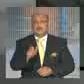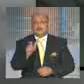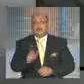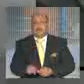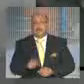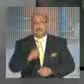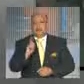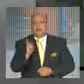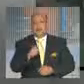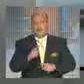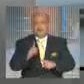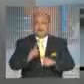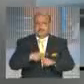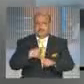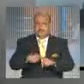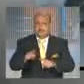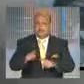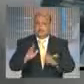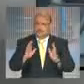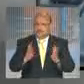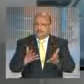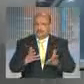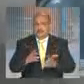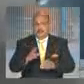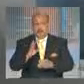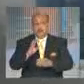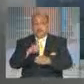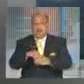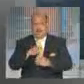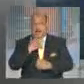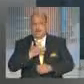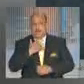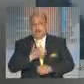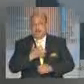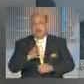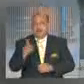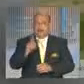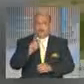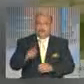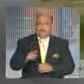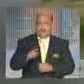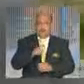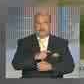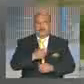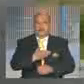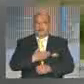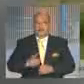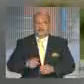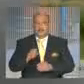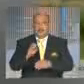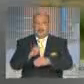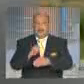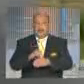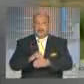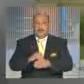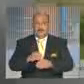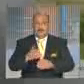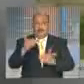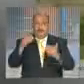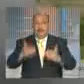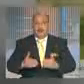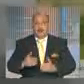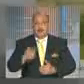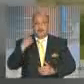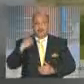رصاصتين، واحدة على مستوى الجانب الأيمن أودت بحياته وأخرى على مستوى اليد. في المقابل أكدت عائلة الهالك